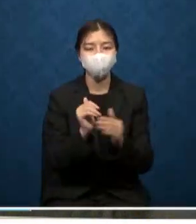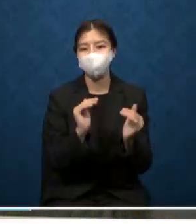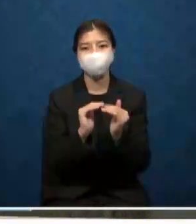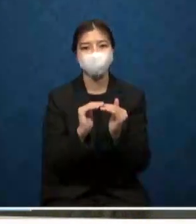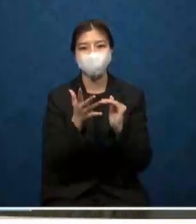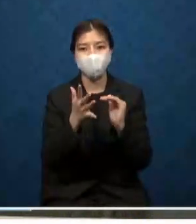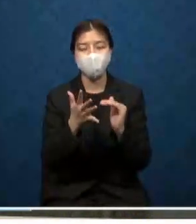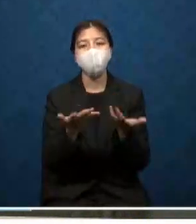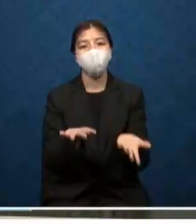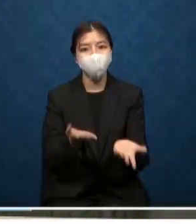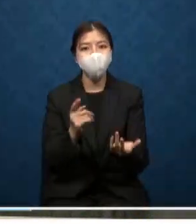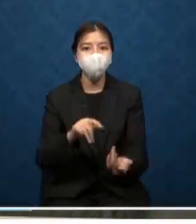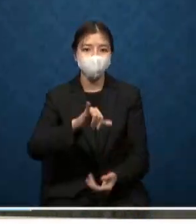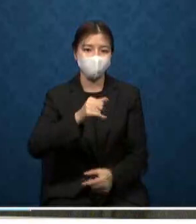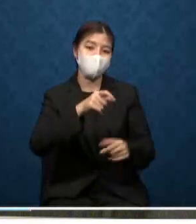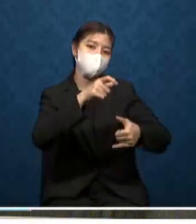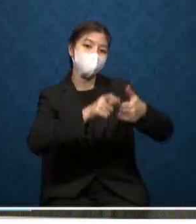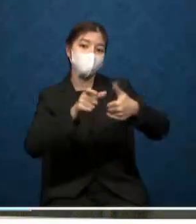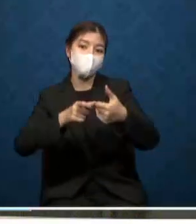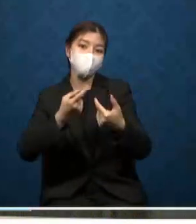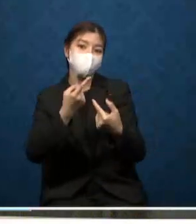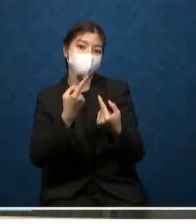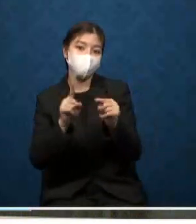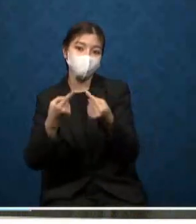ให้โอกาสเท่ากันอันนี้ก็เป็นเรื่องที่เข้าใจ